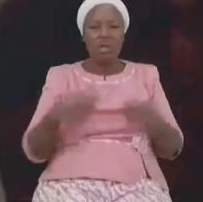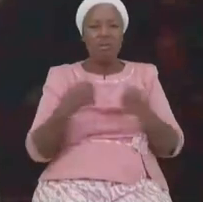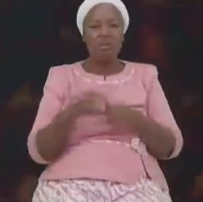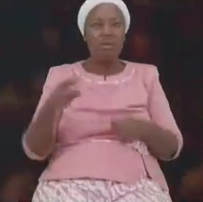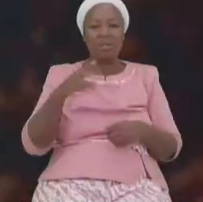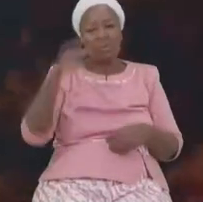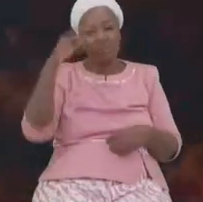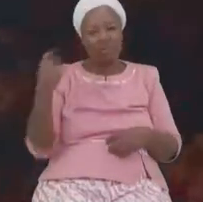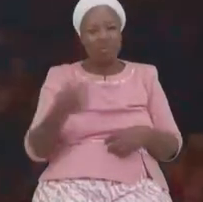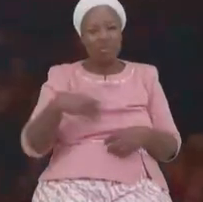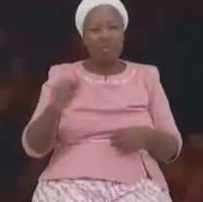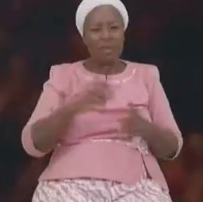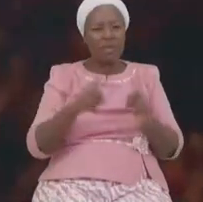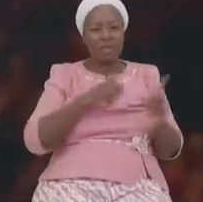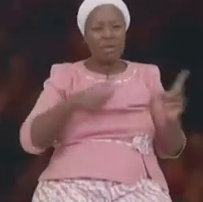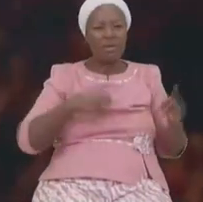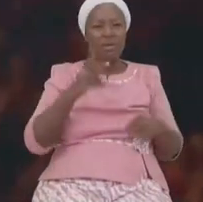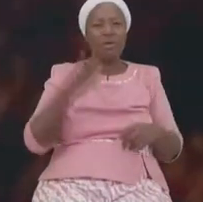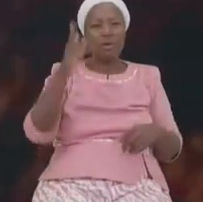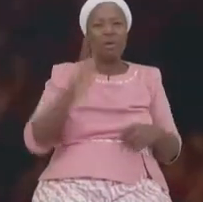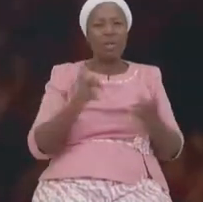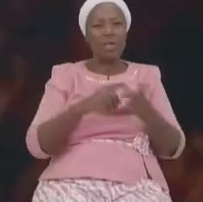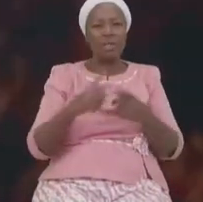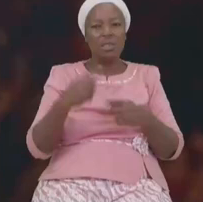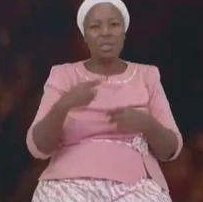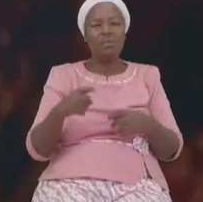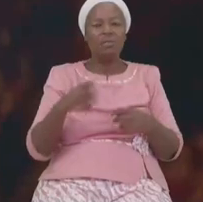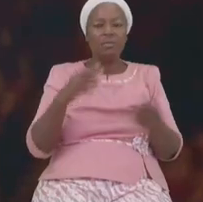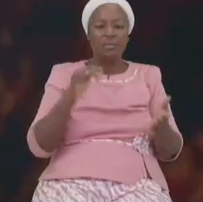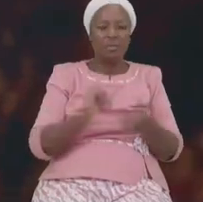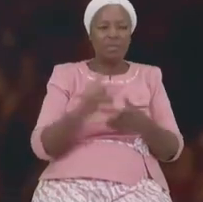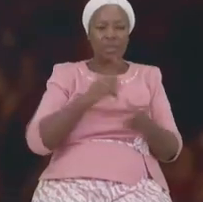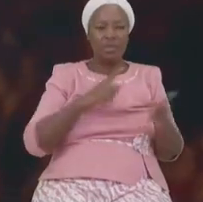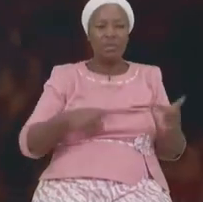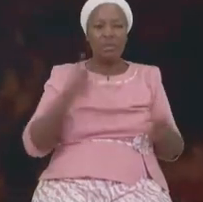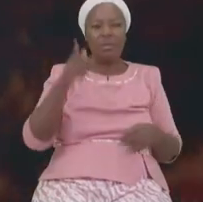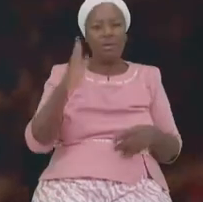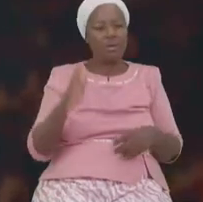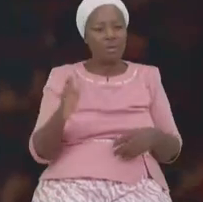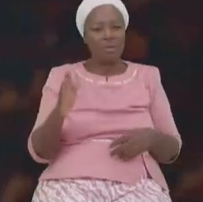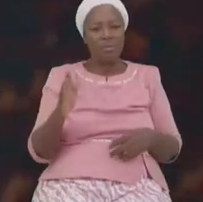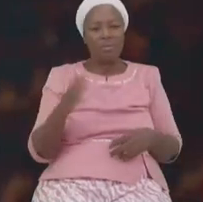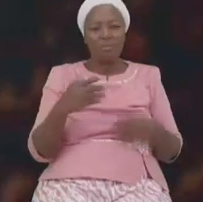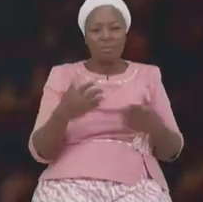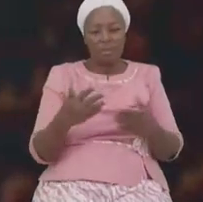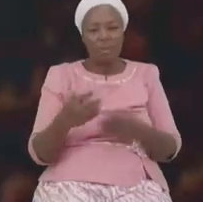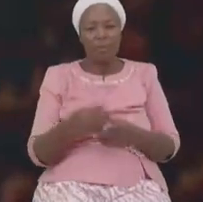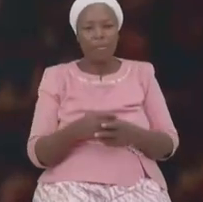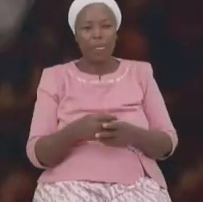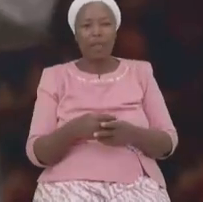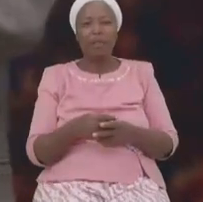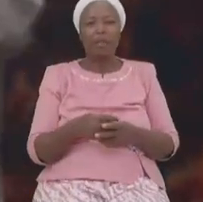est l'Éternel ton Dieu. Il dit, l'Éternel ton Dieu te donne. L'Éternel ton